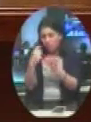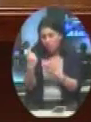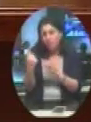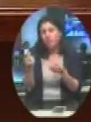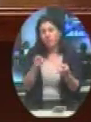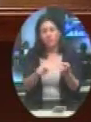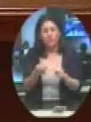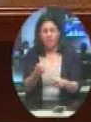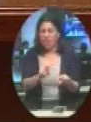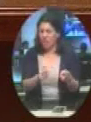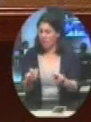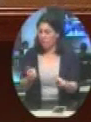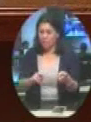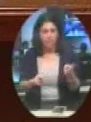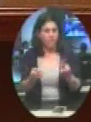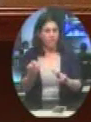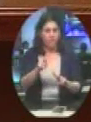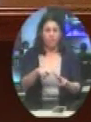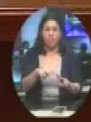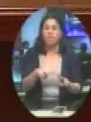נפטרים על ליבד הוועדה,